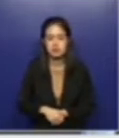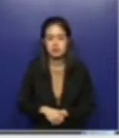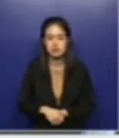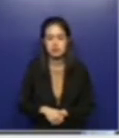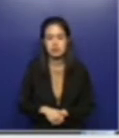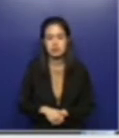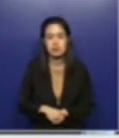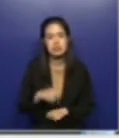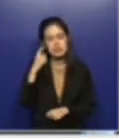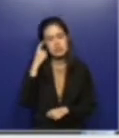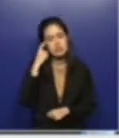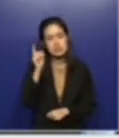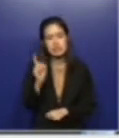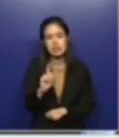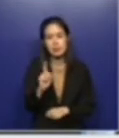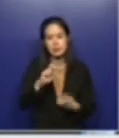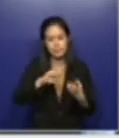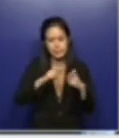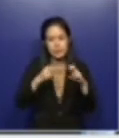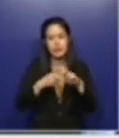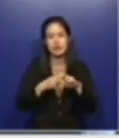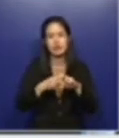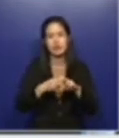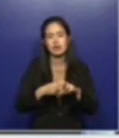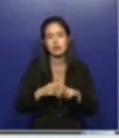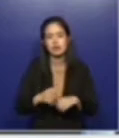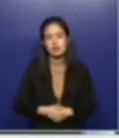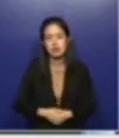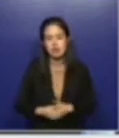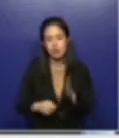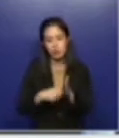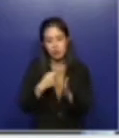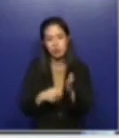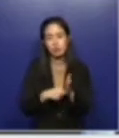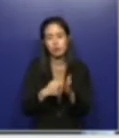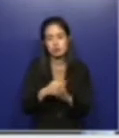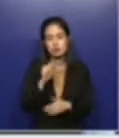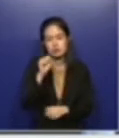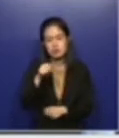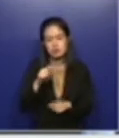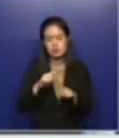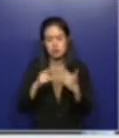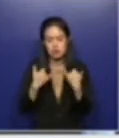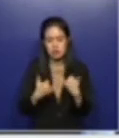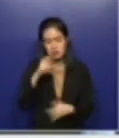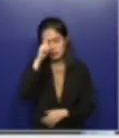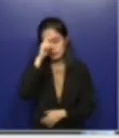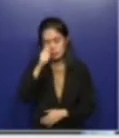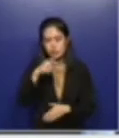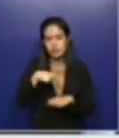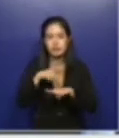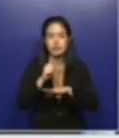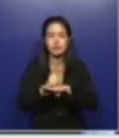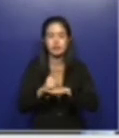อันนี้คือสภาพปัญหาและสาเหตุที่มันเกิดขึ้นท่านประธานที่เคารพครับ